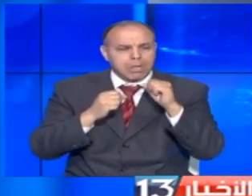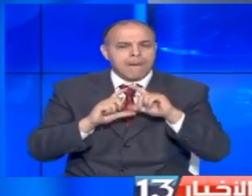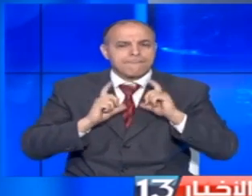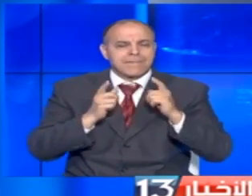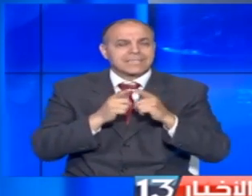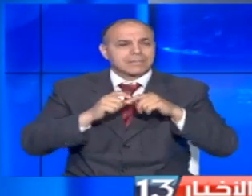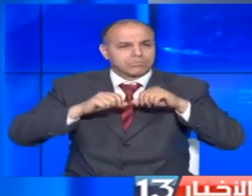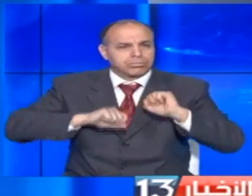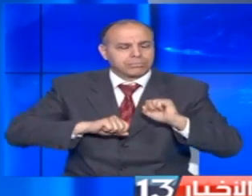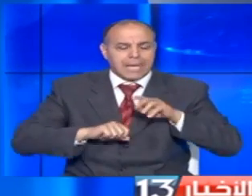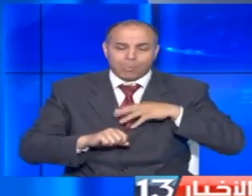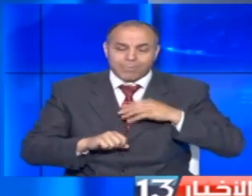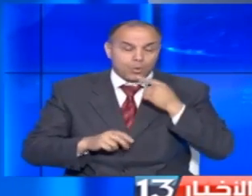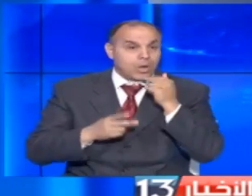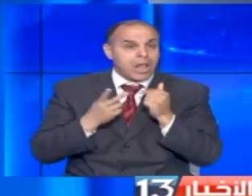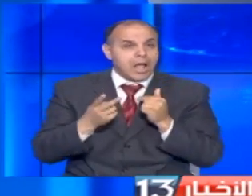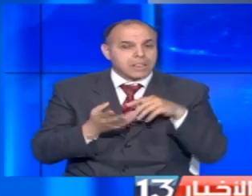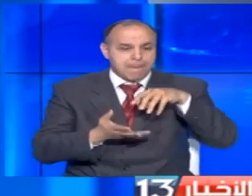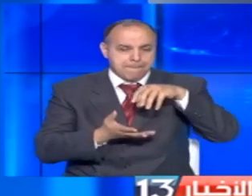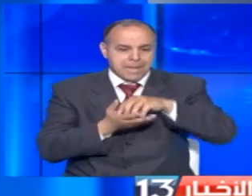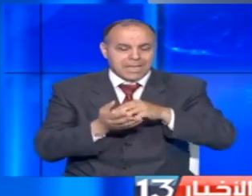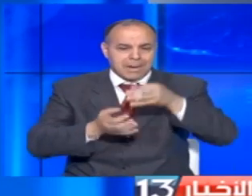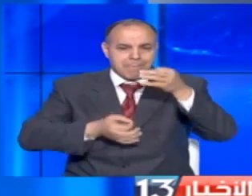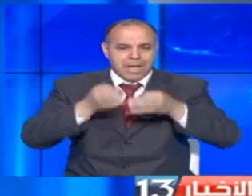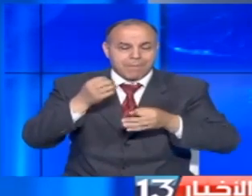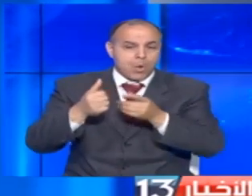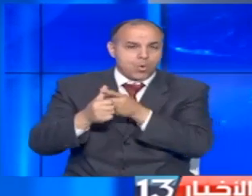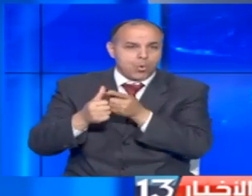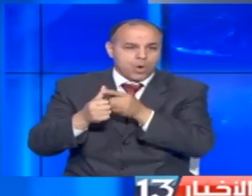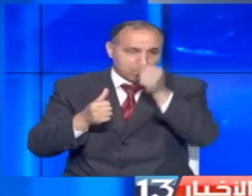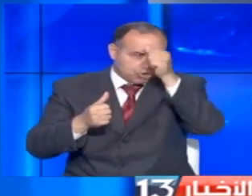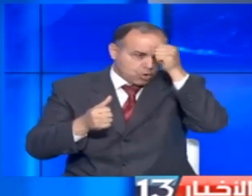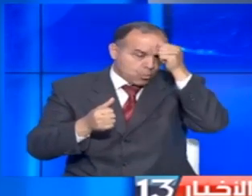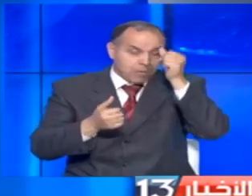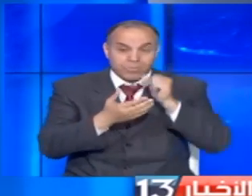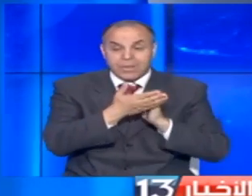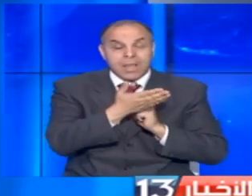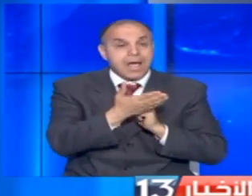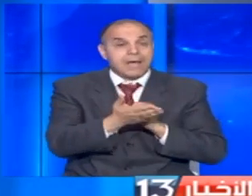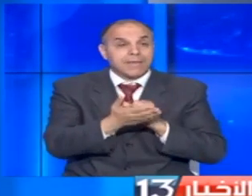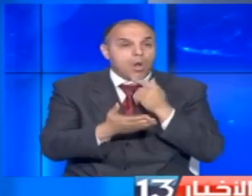الوطن يه للمحامين بمقر المحكمه الابتدائيه بجندوبة